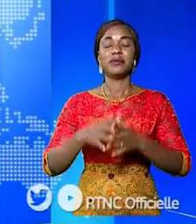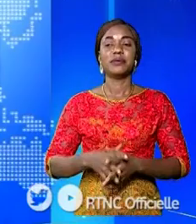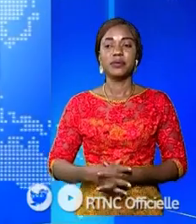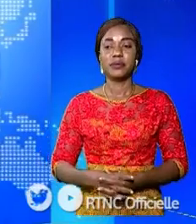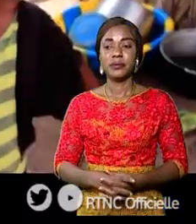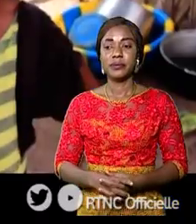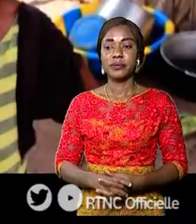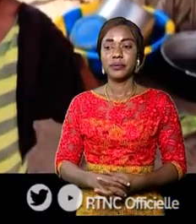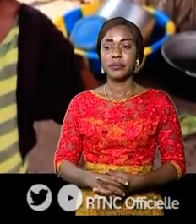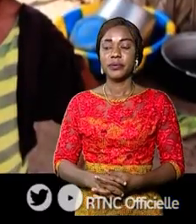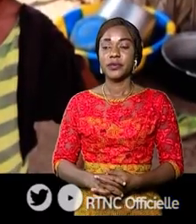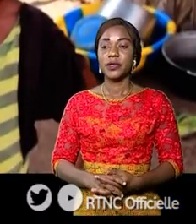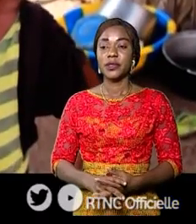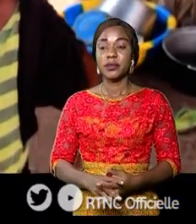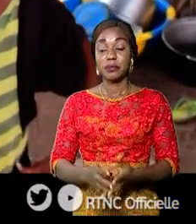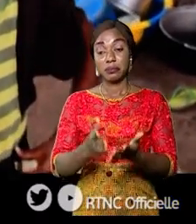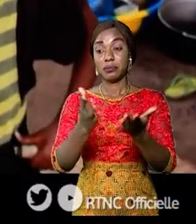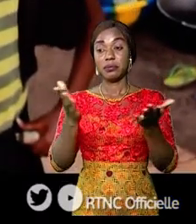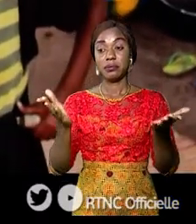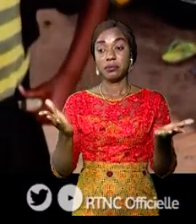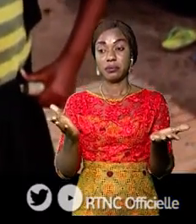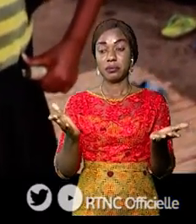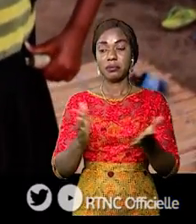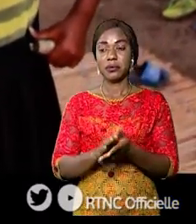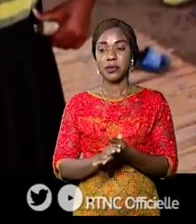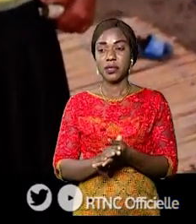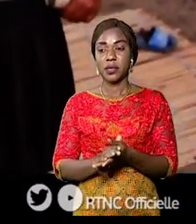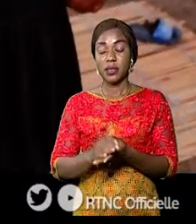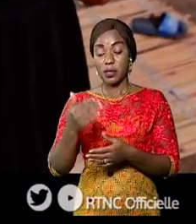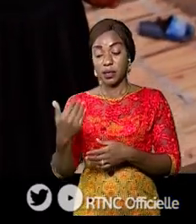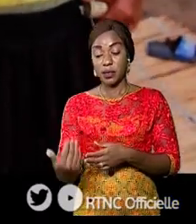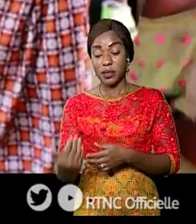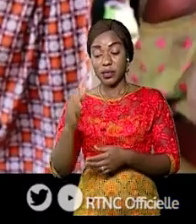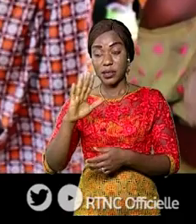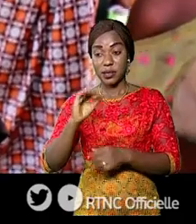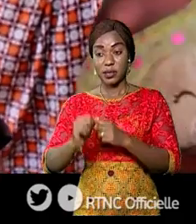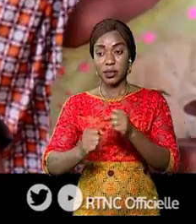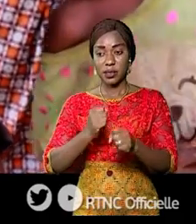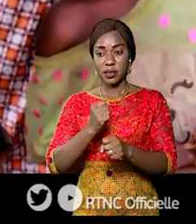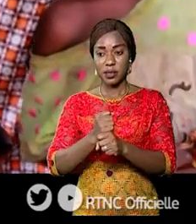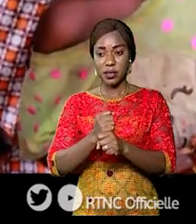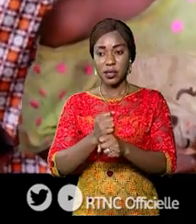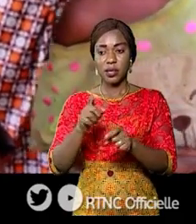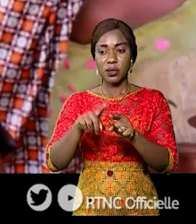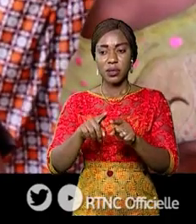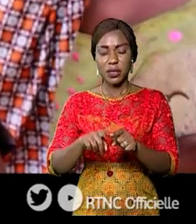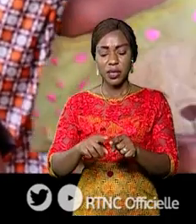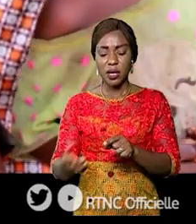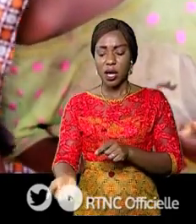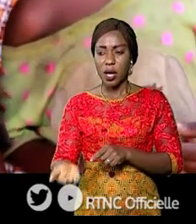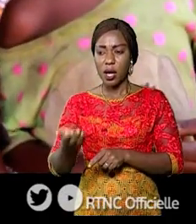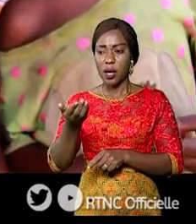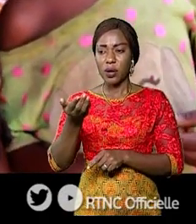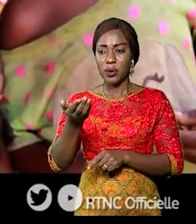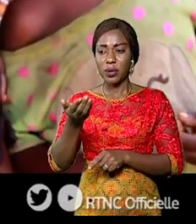Dadachabani. Mado est une fillette de 5 ans de la ville de Kenge dans la province du Kwango. Elle accuse un retard de croissance depuis